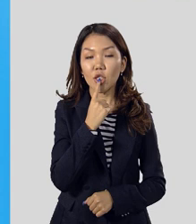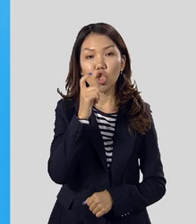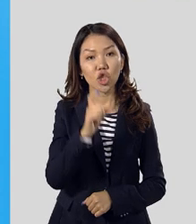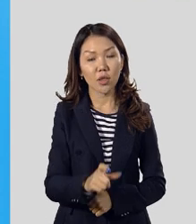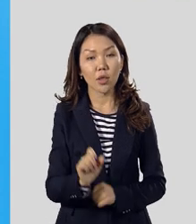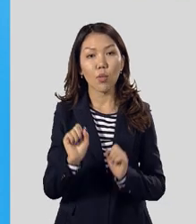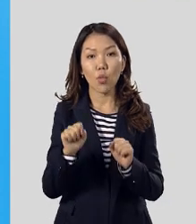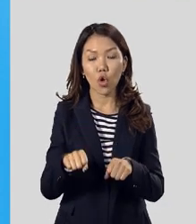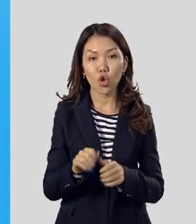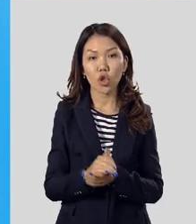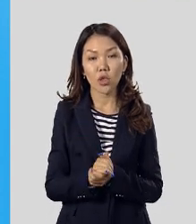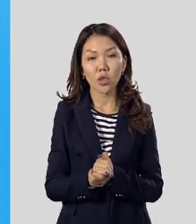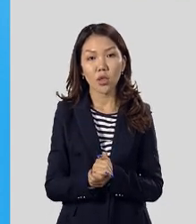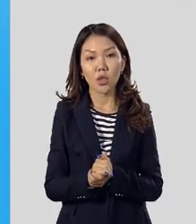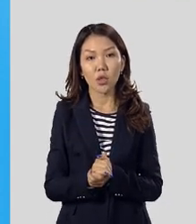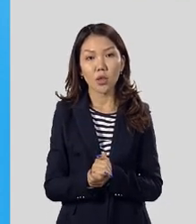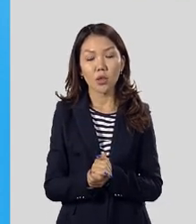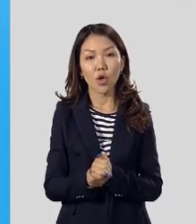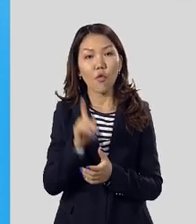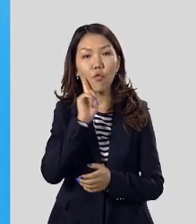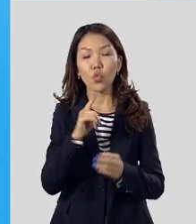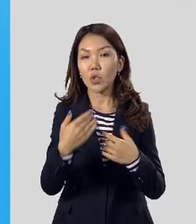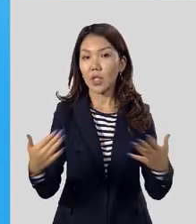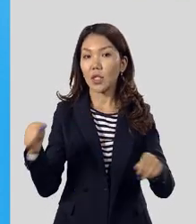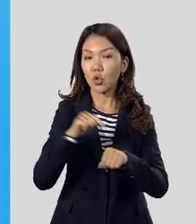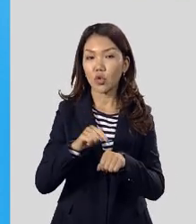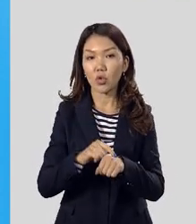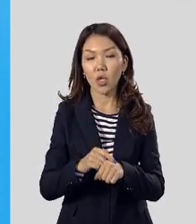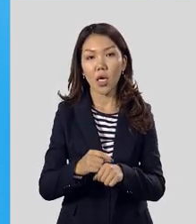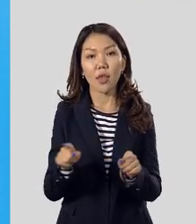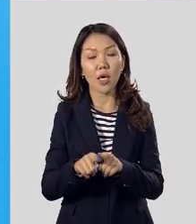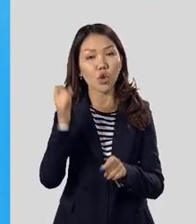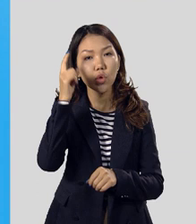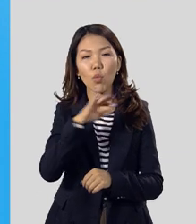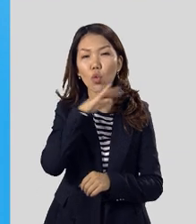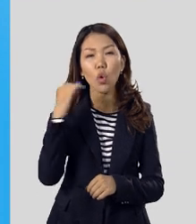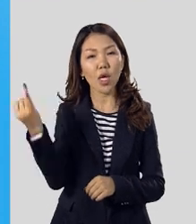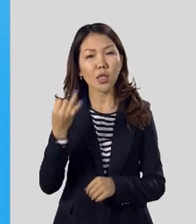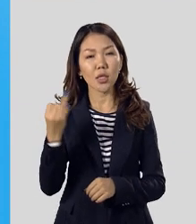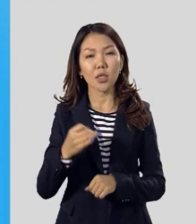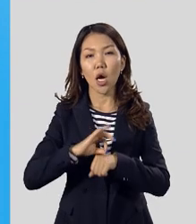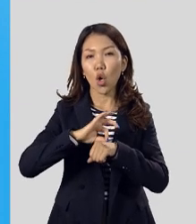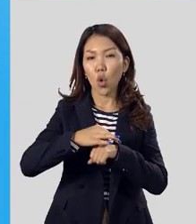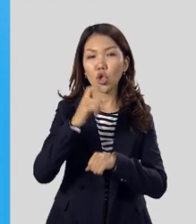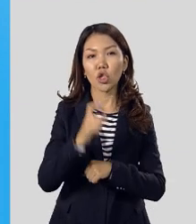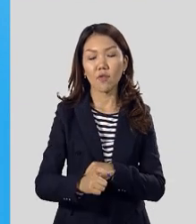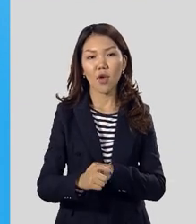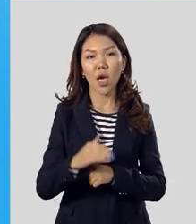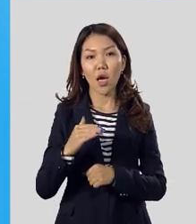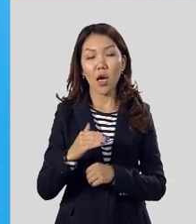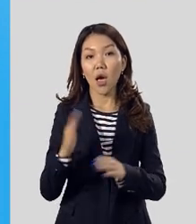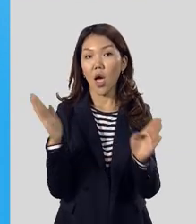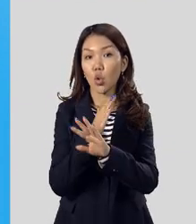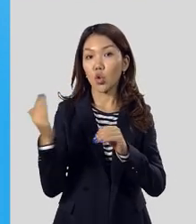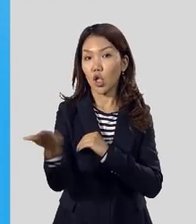способен различать вкусы, а также узнаем много интересного о коже человека. Окружающий